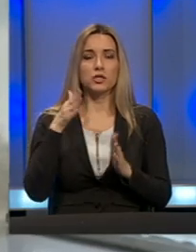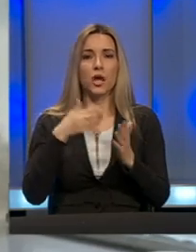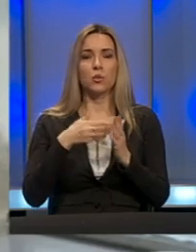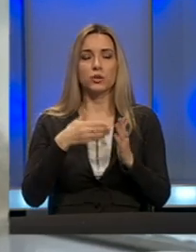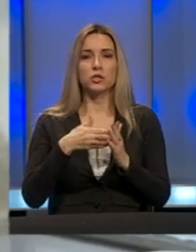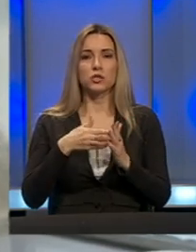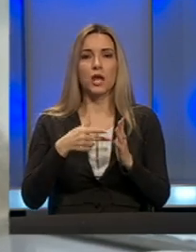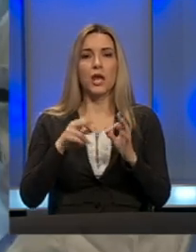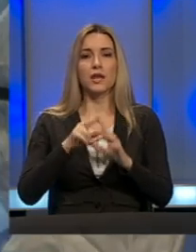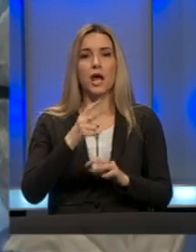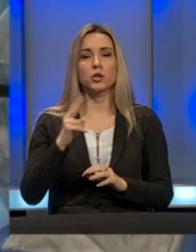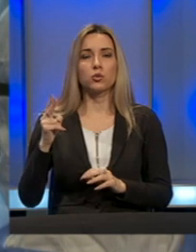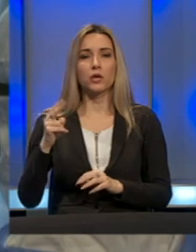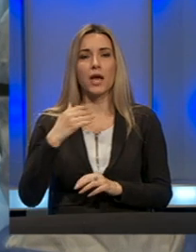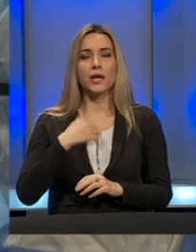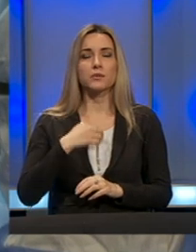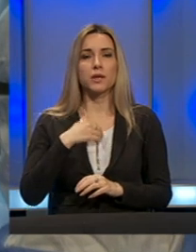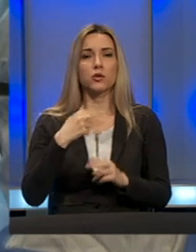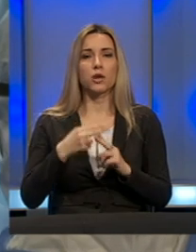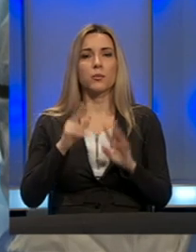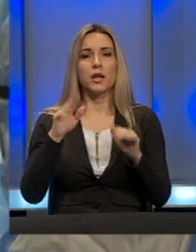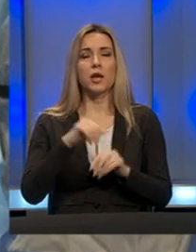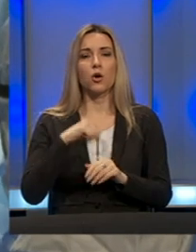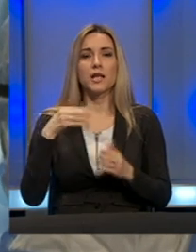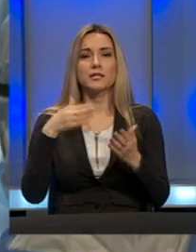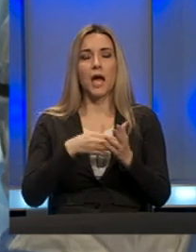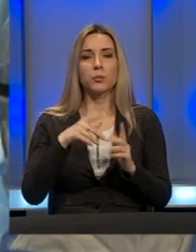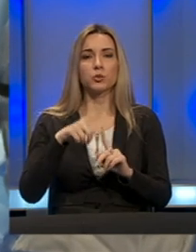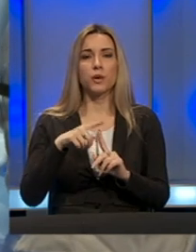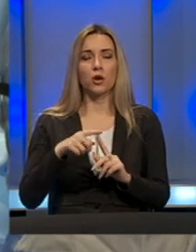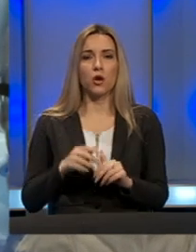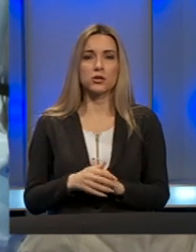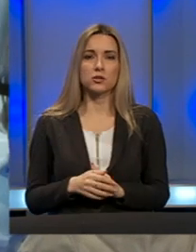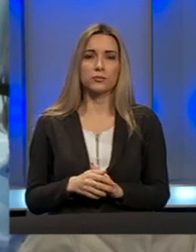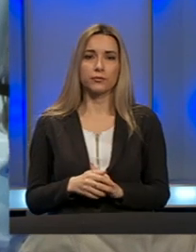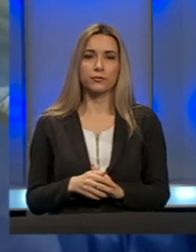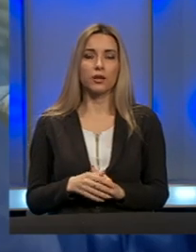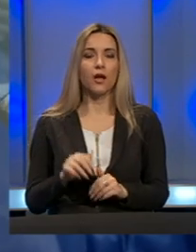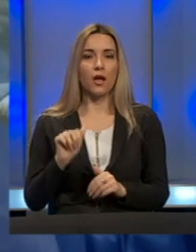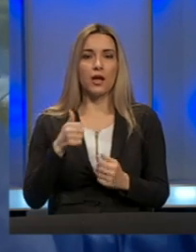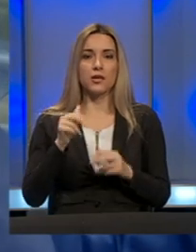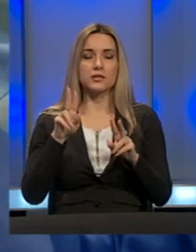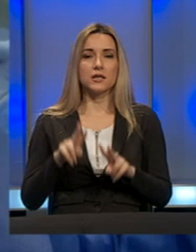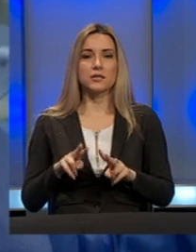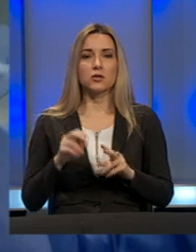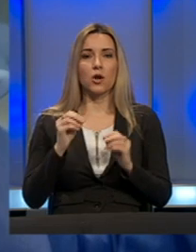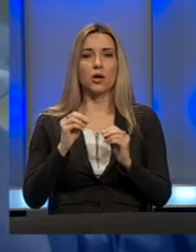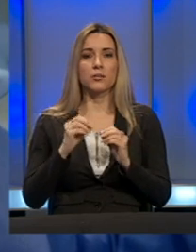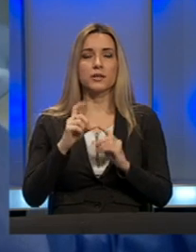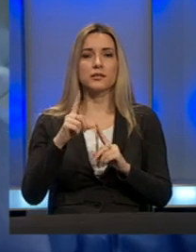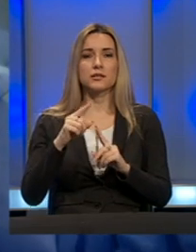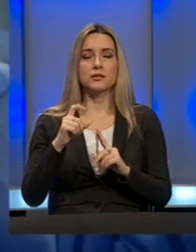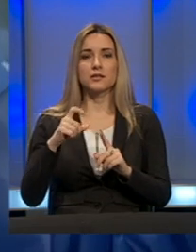na druge respiratorne bolesti nego na samu tuberkulozu? Ironično je, ali je zapravo istinito. BCG vakcina